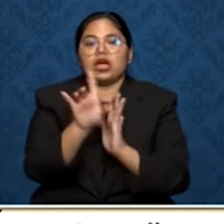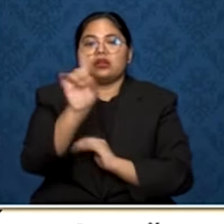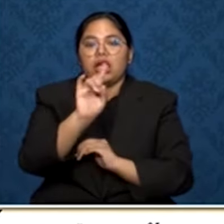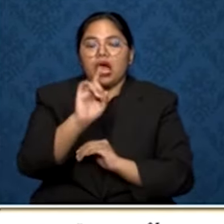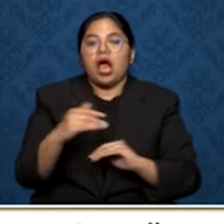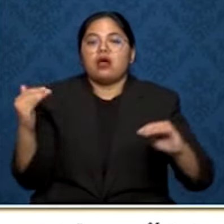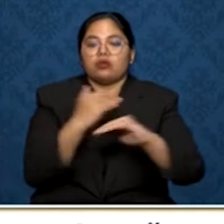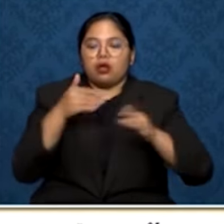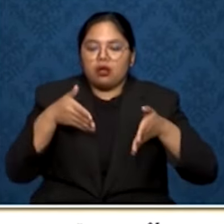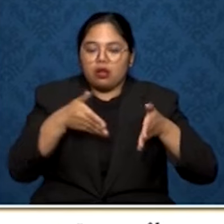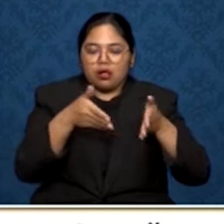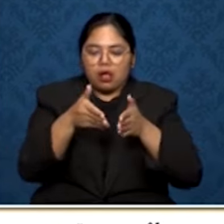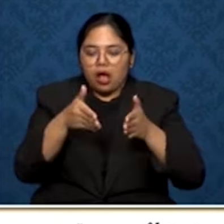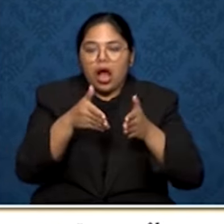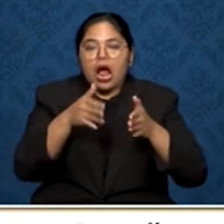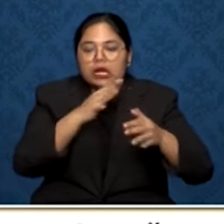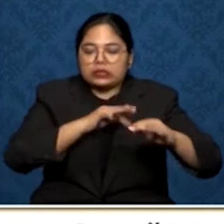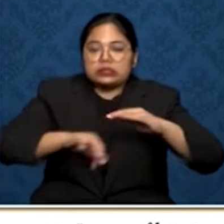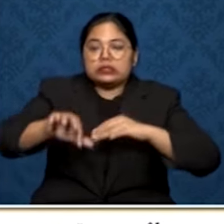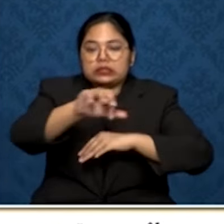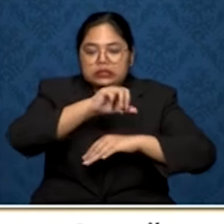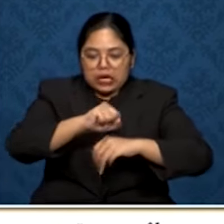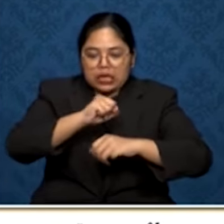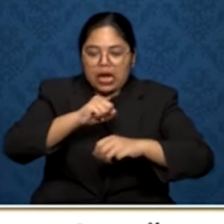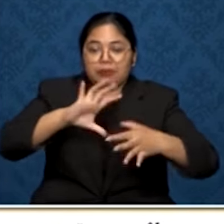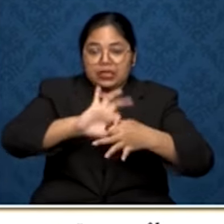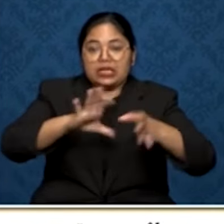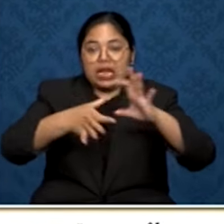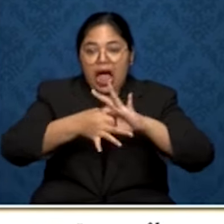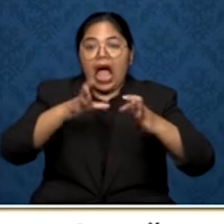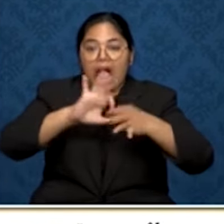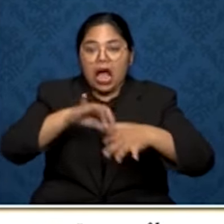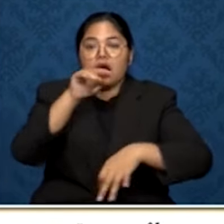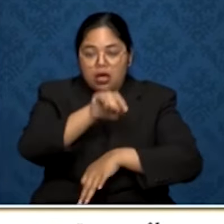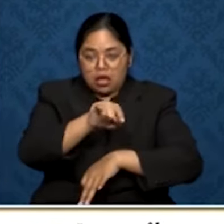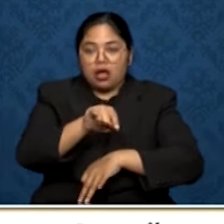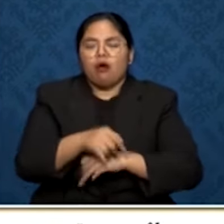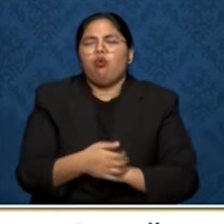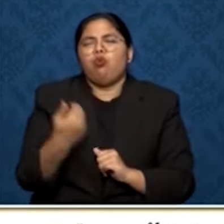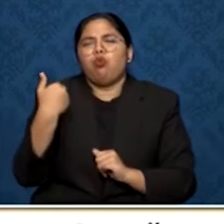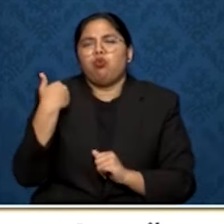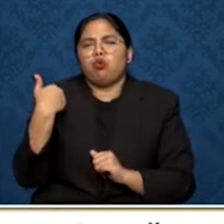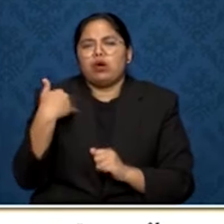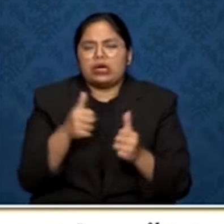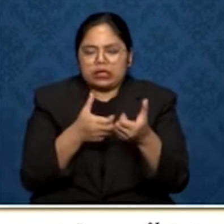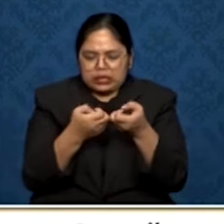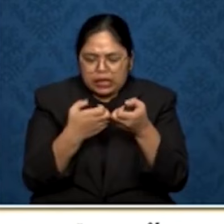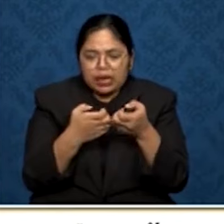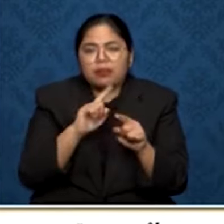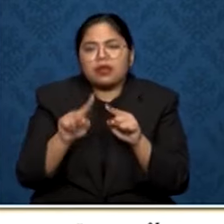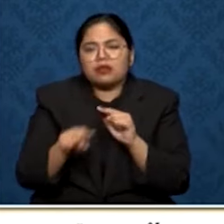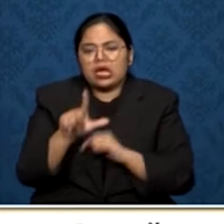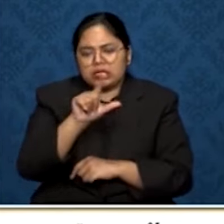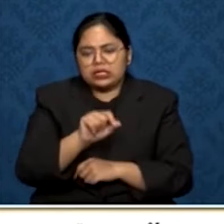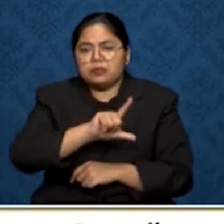ครับสร้างสดานกิลา e-sport แ่งชาติ120 ล้านบาทอัี้กเหมืกครัผมผ่าวทีกรแล้วอ่ะ